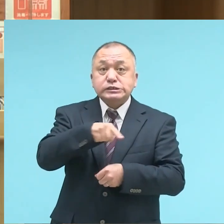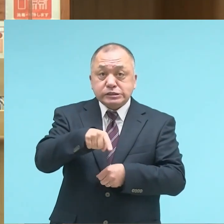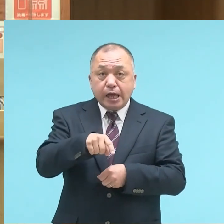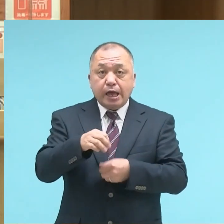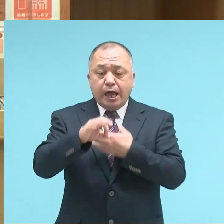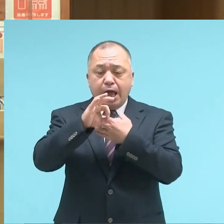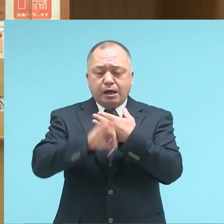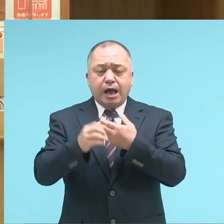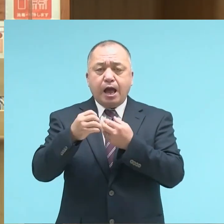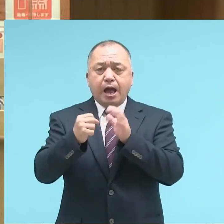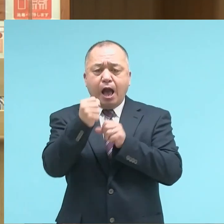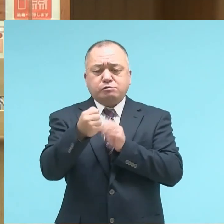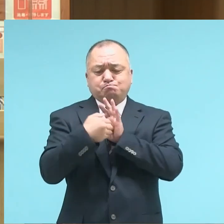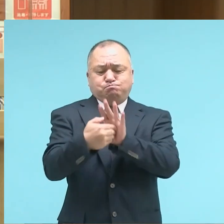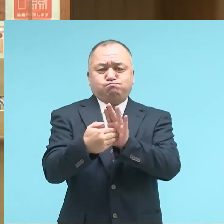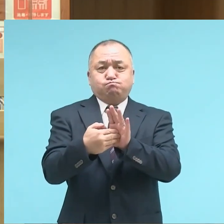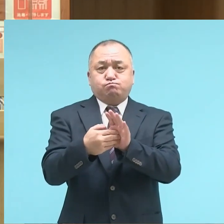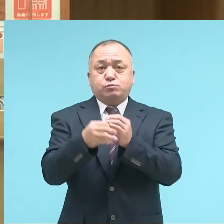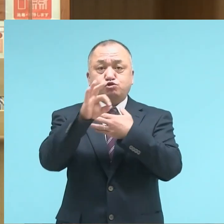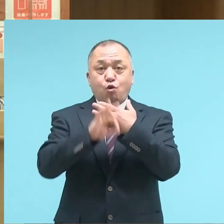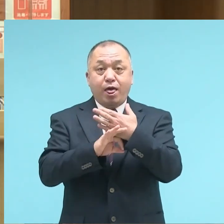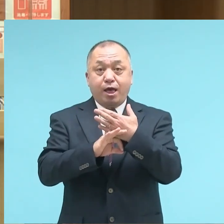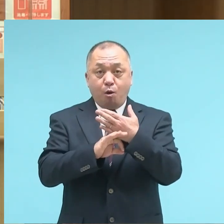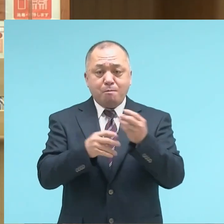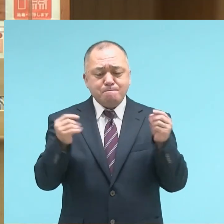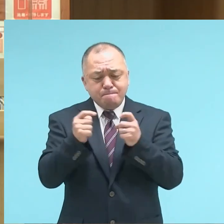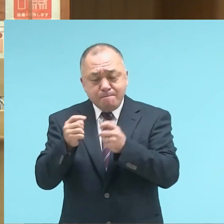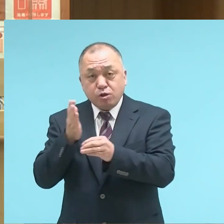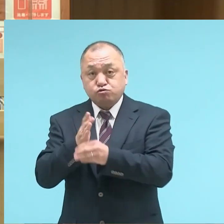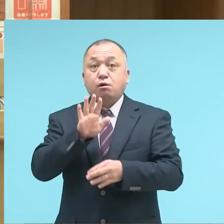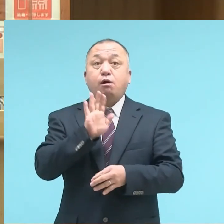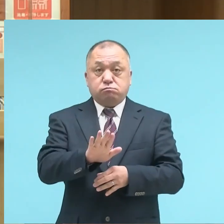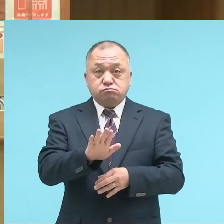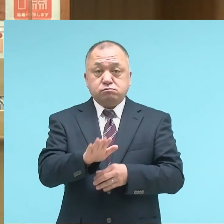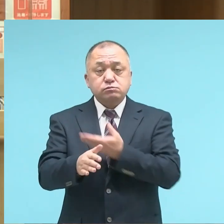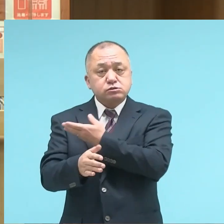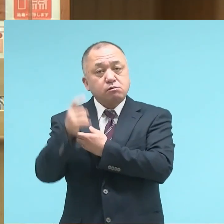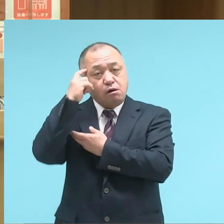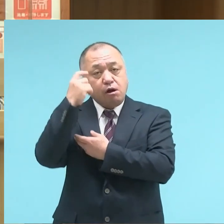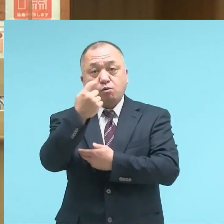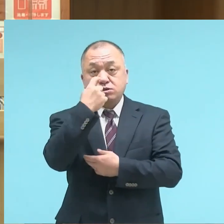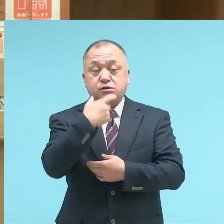れども、これについて知事の受け止めをお聞かせください。 はい。